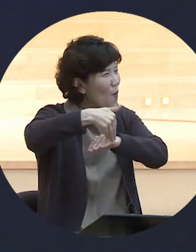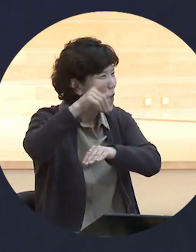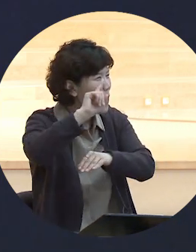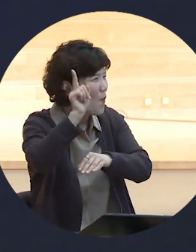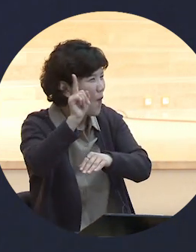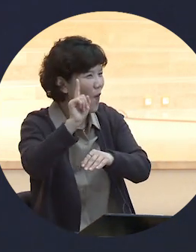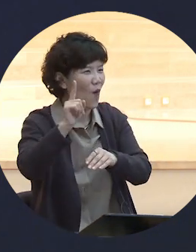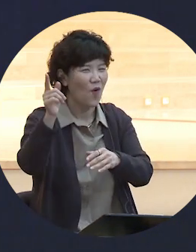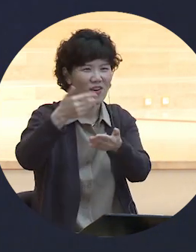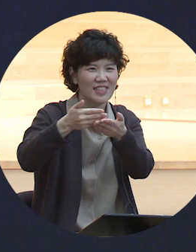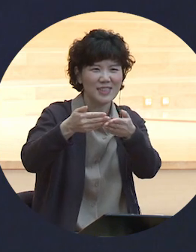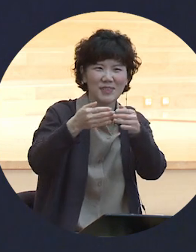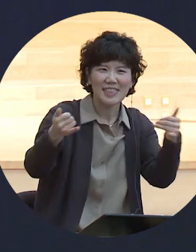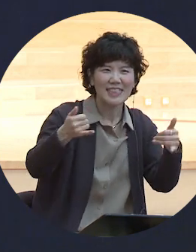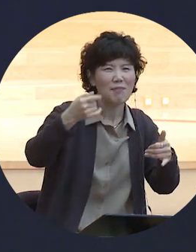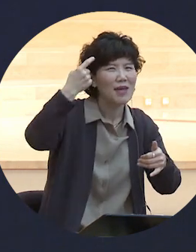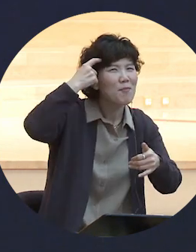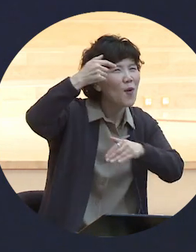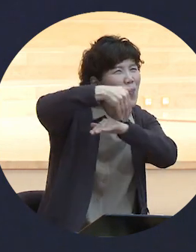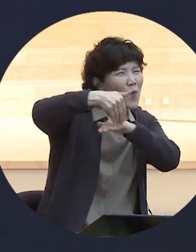저자의 작가의 의도가 있을 거다.